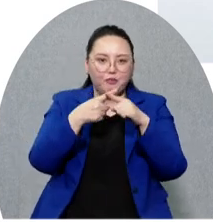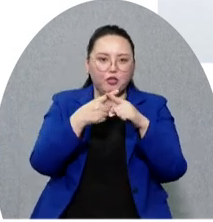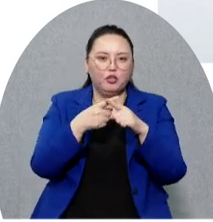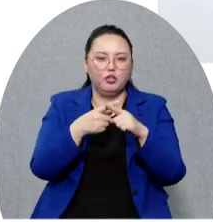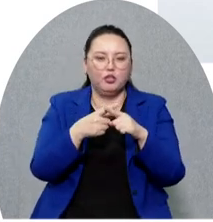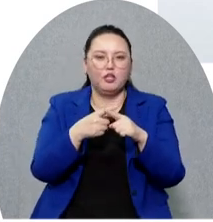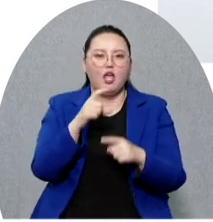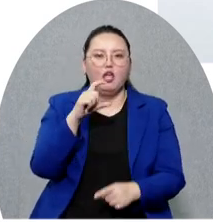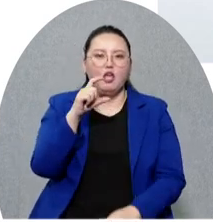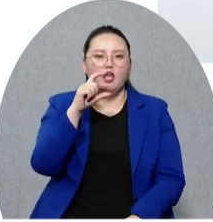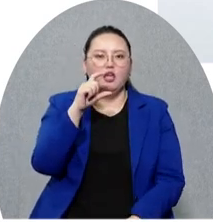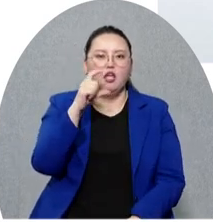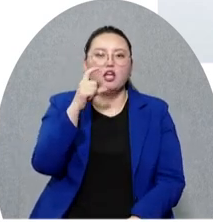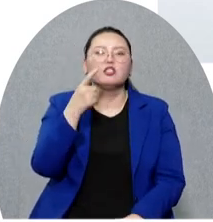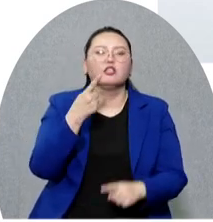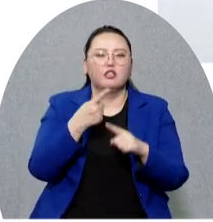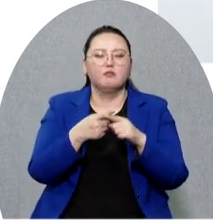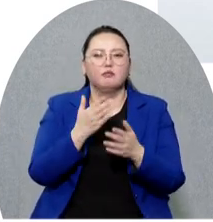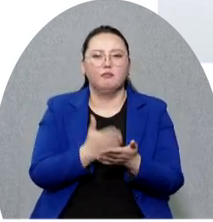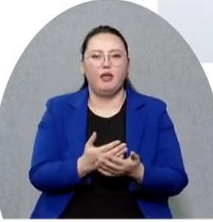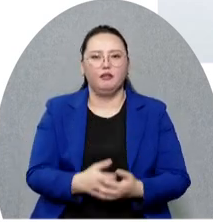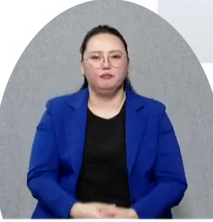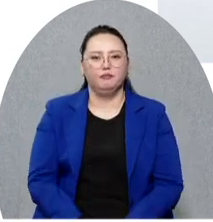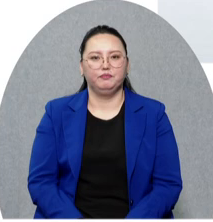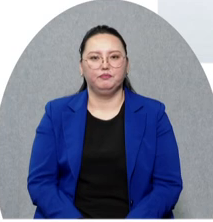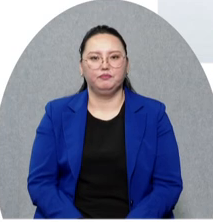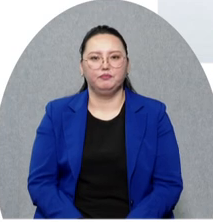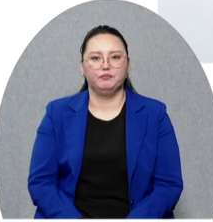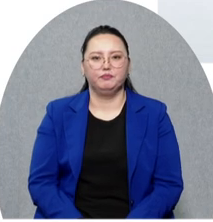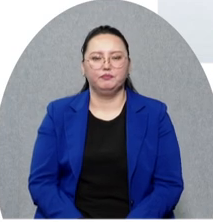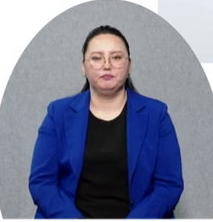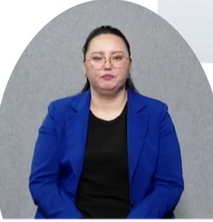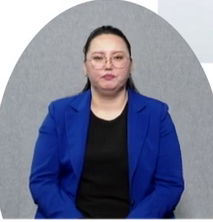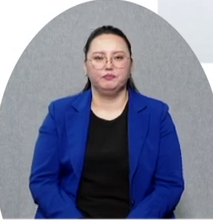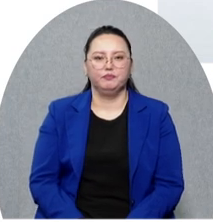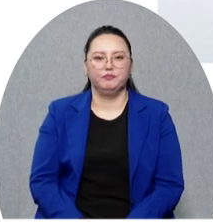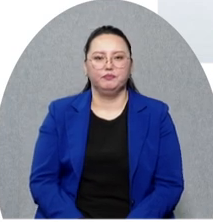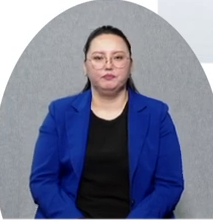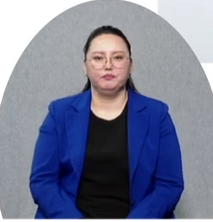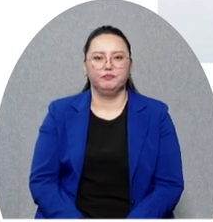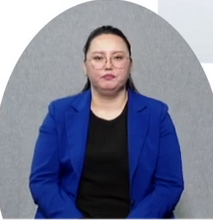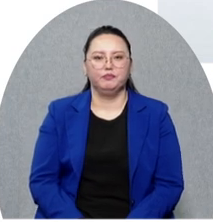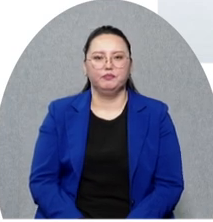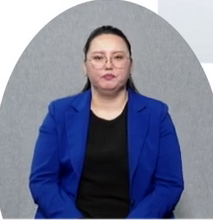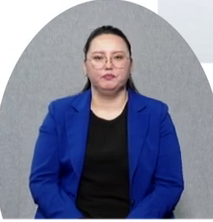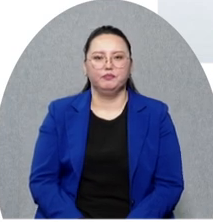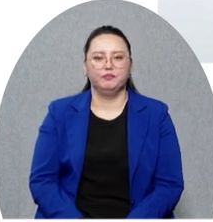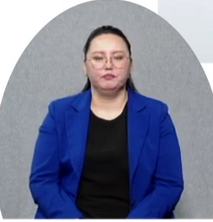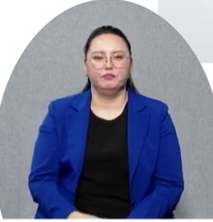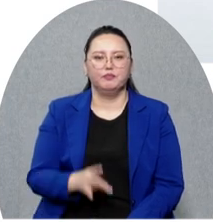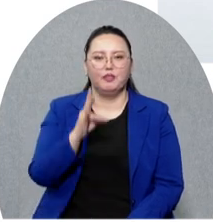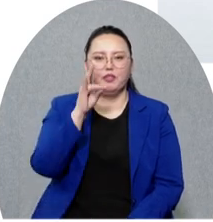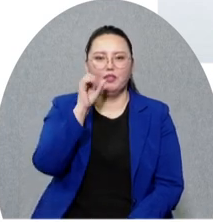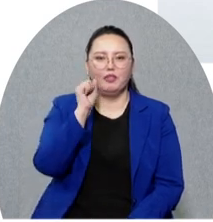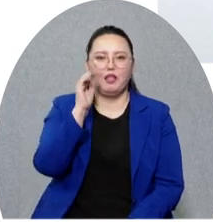энэ утгатай гатал гэдэг үгэн дээр гэдэс жиргэлсэн байна. Тэгэхээр түрүүний хэлдэг навдар сал